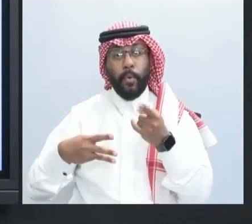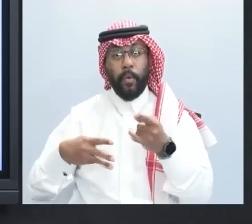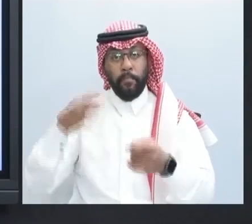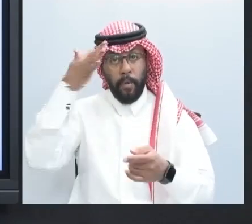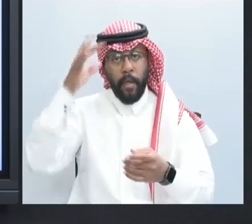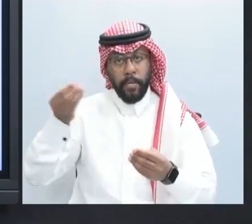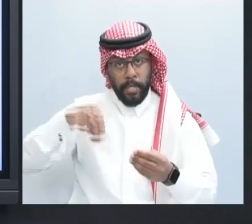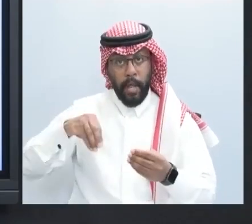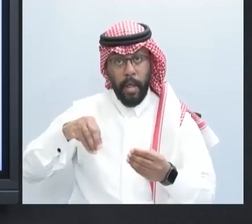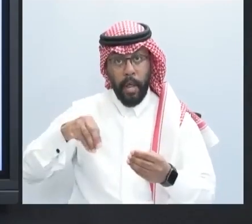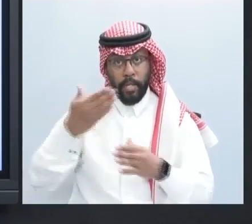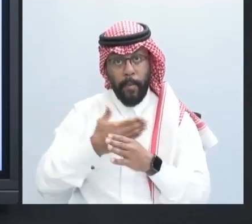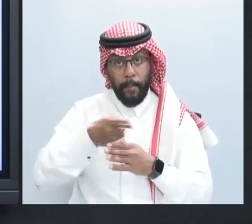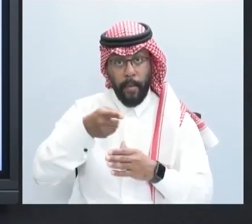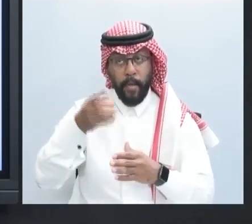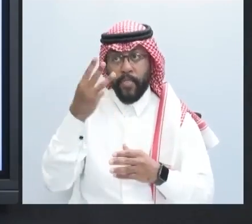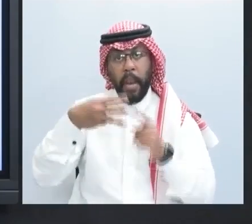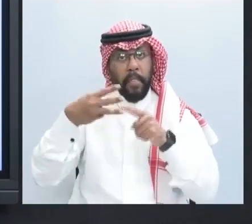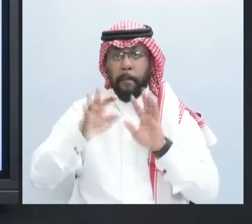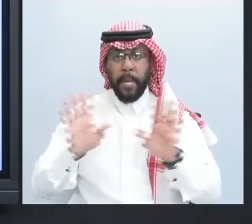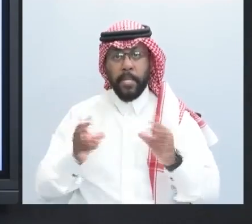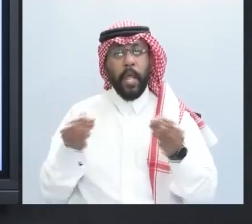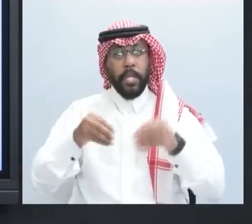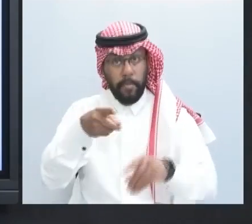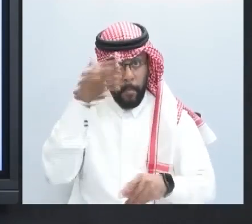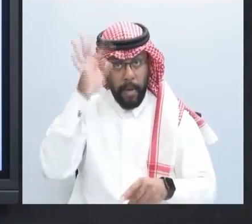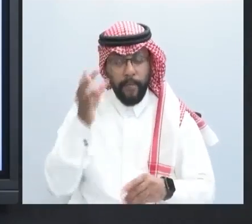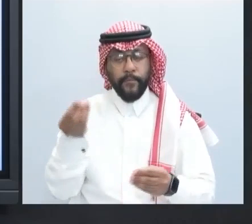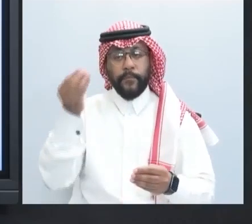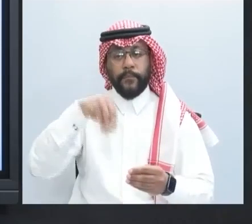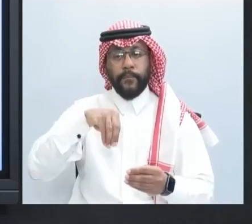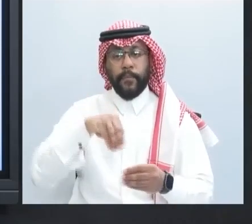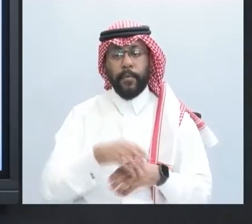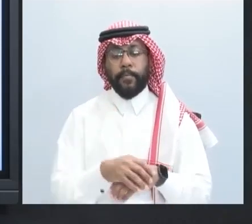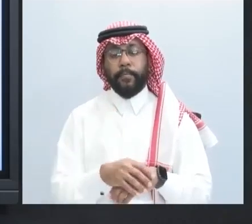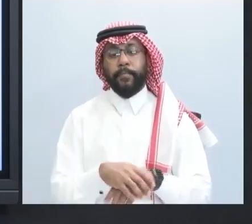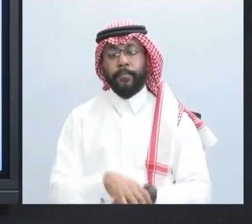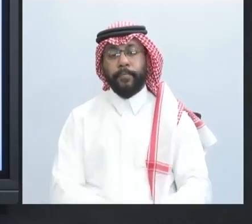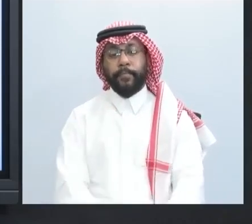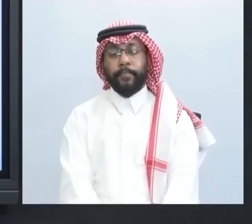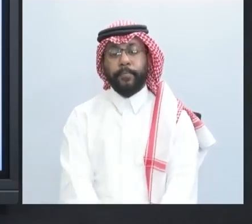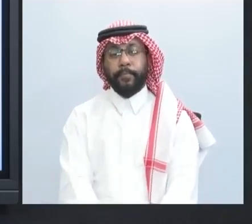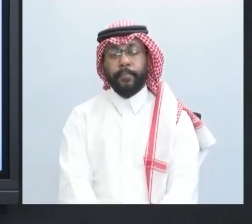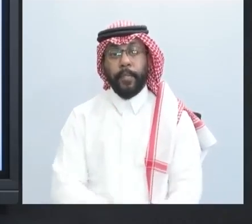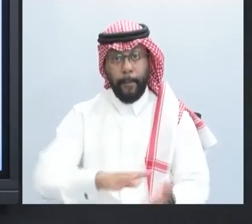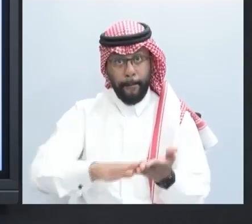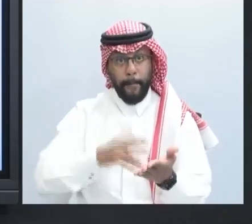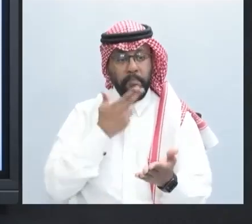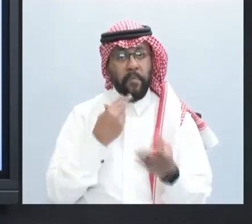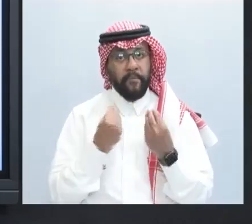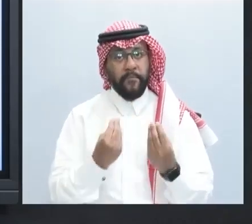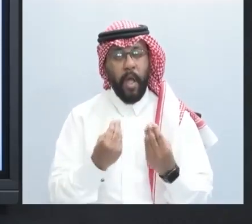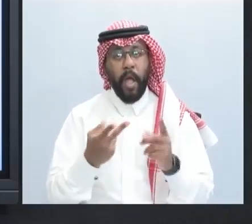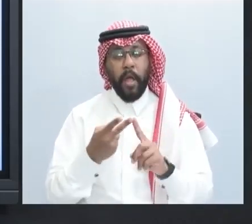حتى ان تذكر ايضا اسبابا اخرى نحن ذكرنا ثلاثه بامكانك ان تضيف ايضا اسبابا اخرى من هنا ما يتعلق قدسيه المكان وم بناء الخطبه وما